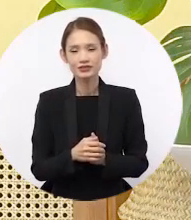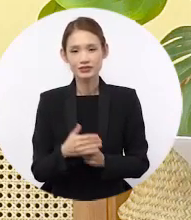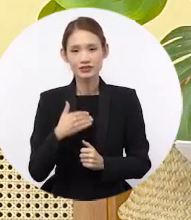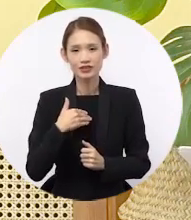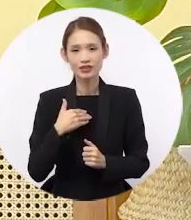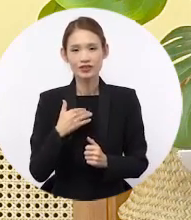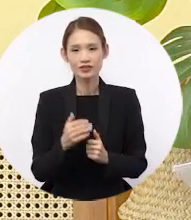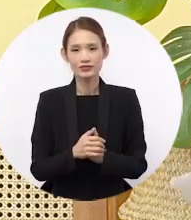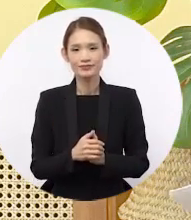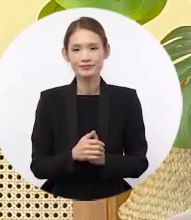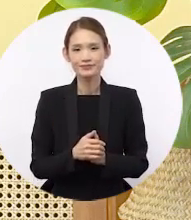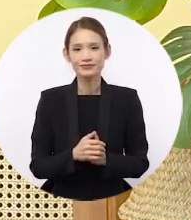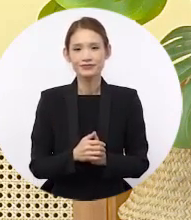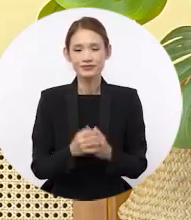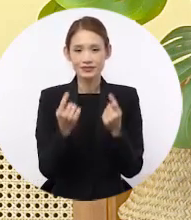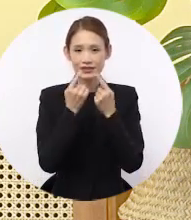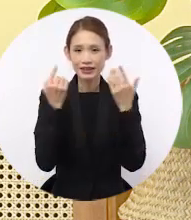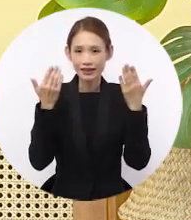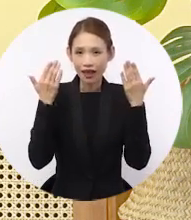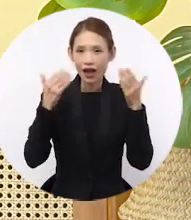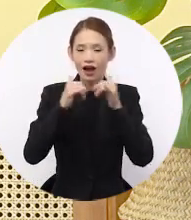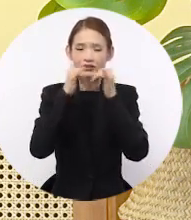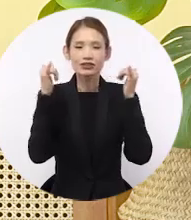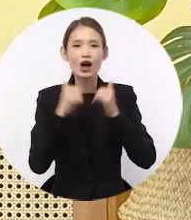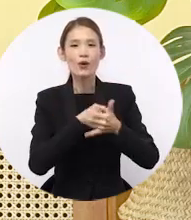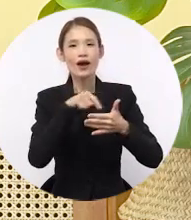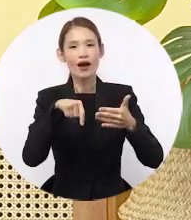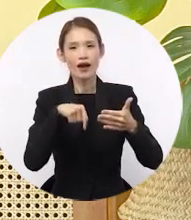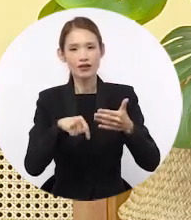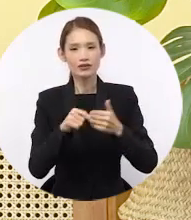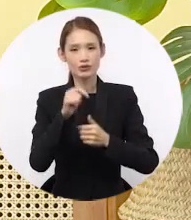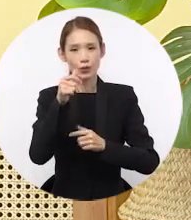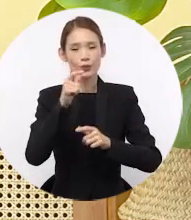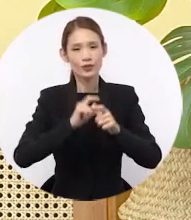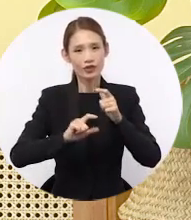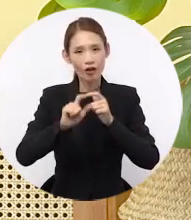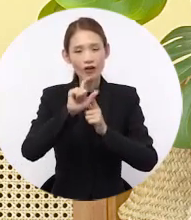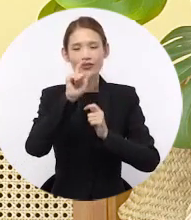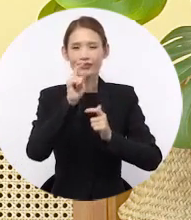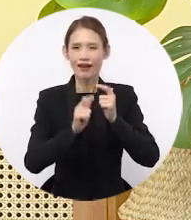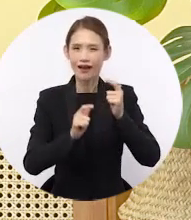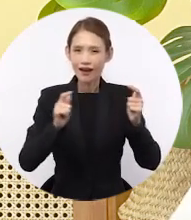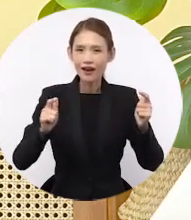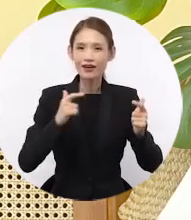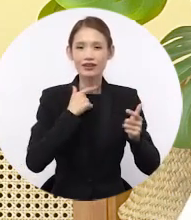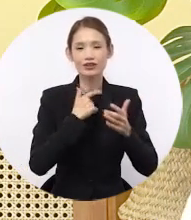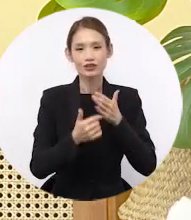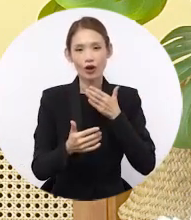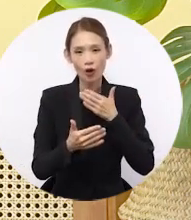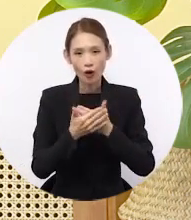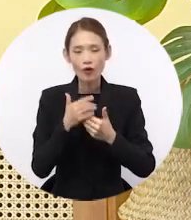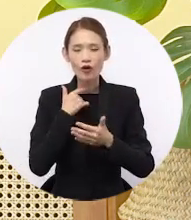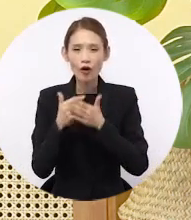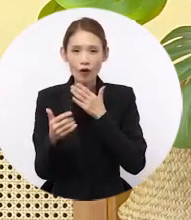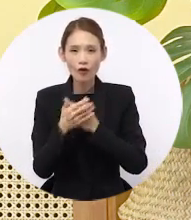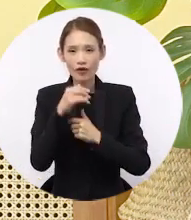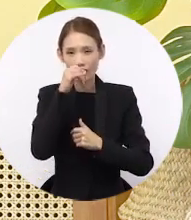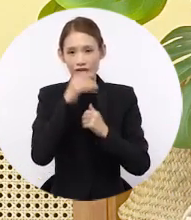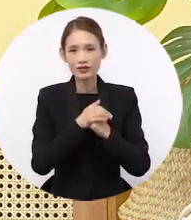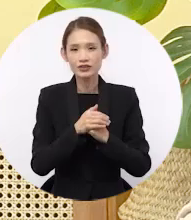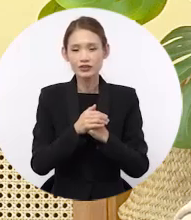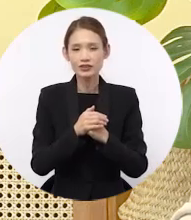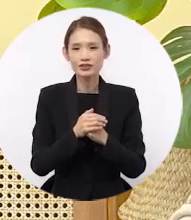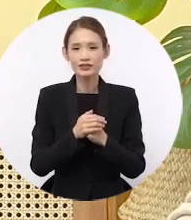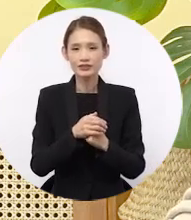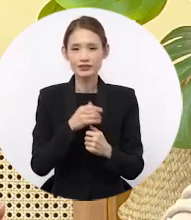거? 네, 저는 이제 대학이나 사회에서는 조금 더 다양한 것들을 저희가 경험하는 것